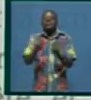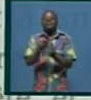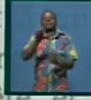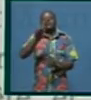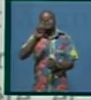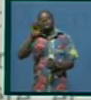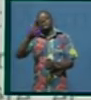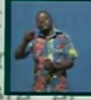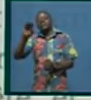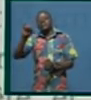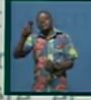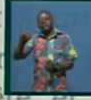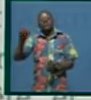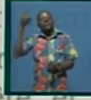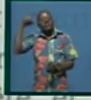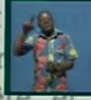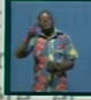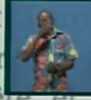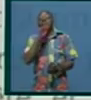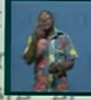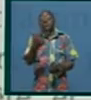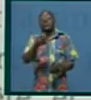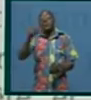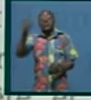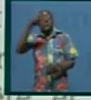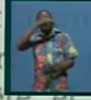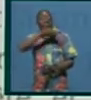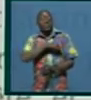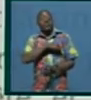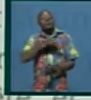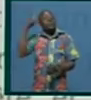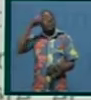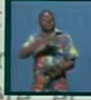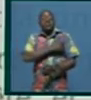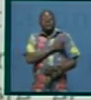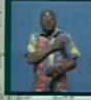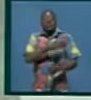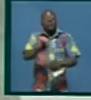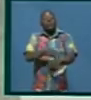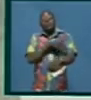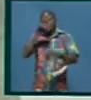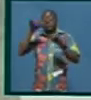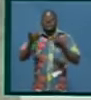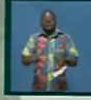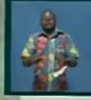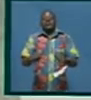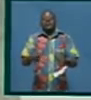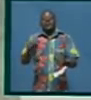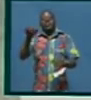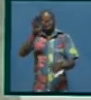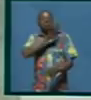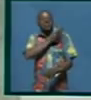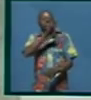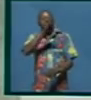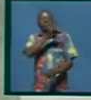Ernest Nyorli et Achille Tapsoba seraient en mission pour un autre candidat longtemps resté dans l'ombre, Bourama Badini, qui en